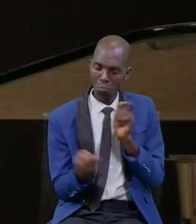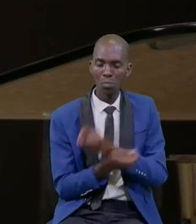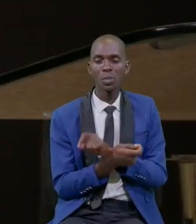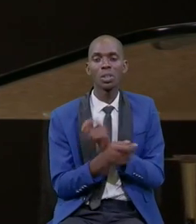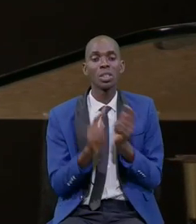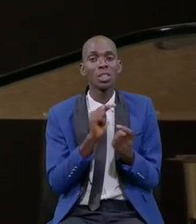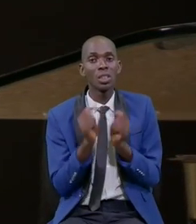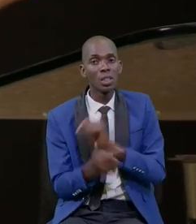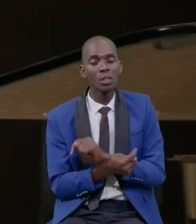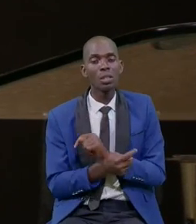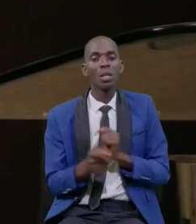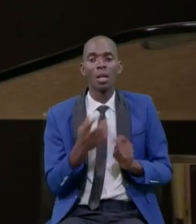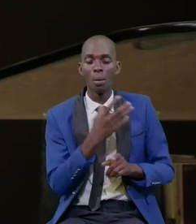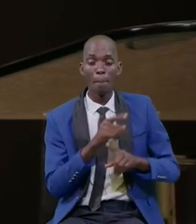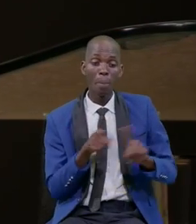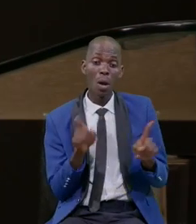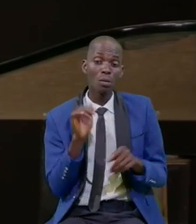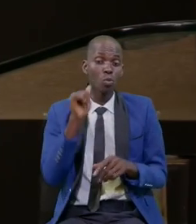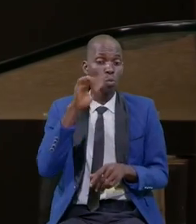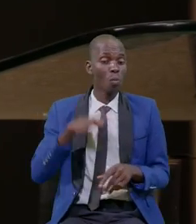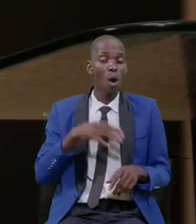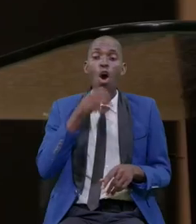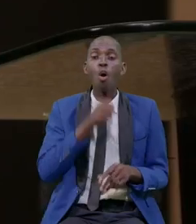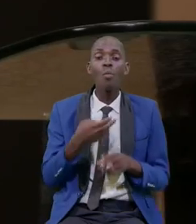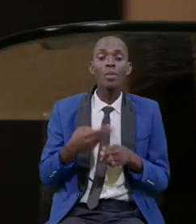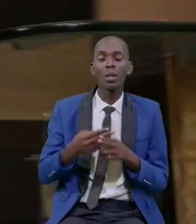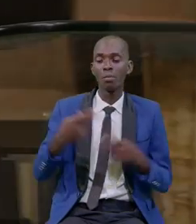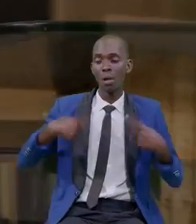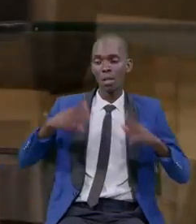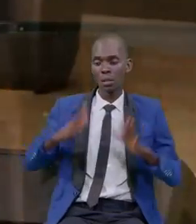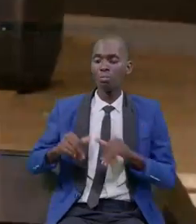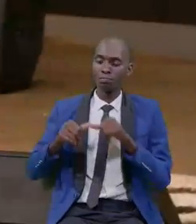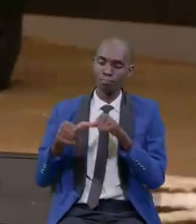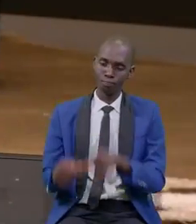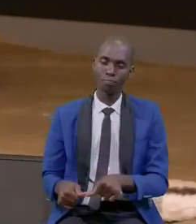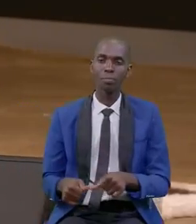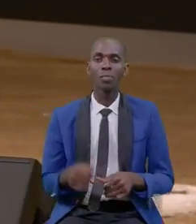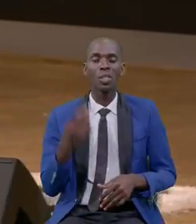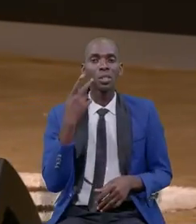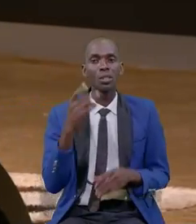transformée, mais le nom est demeuré. Voilà le verset